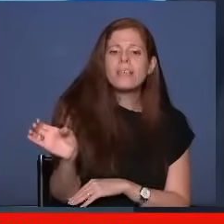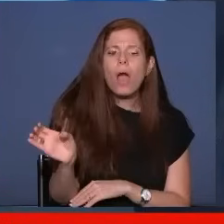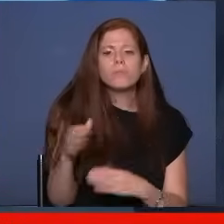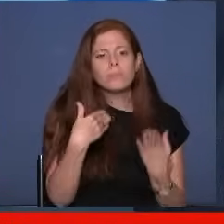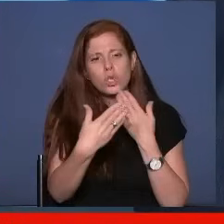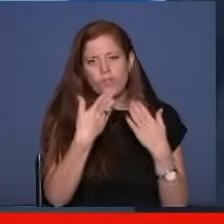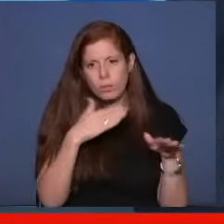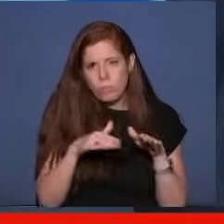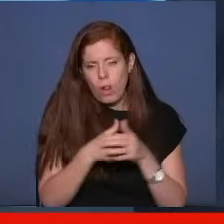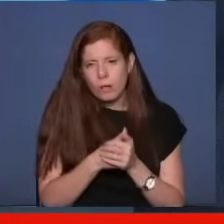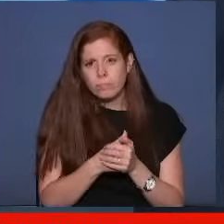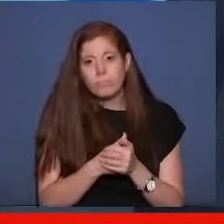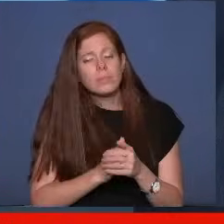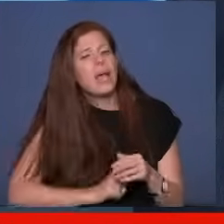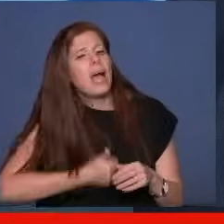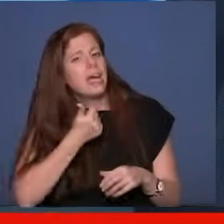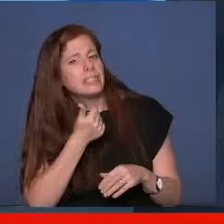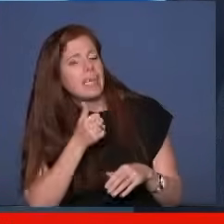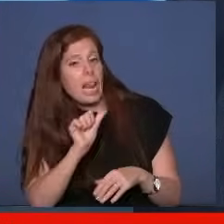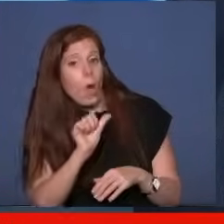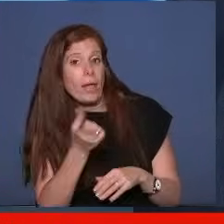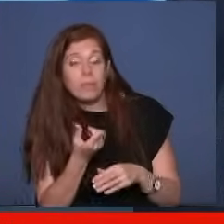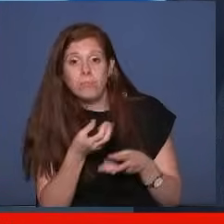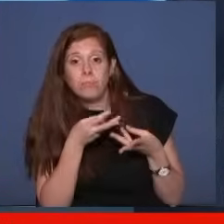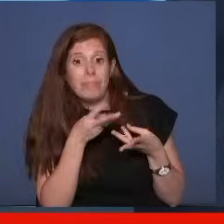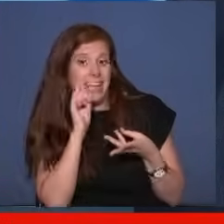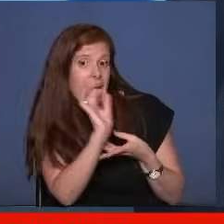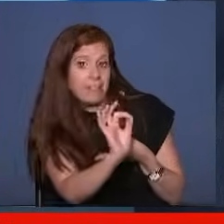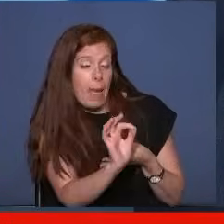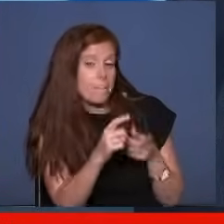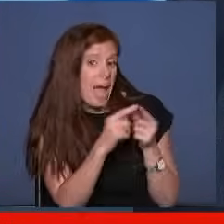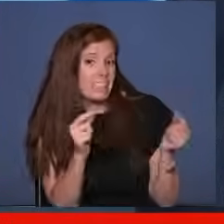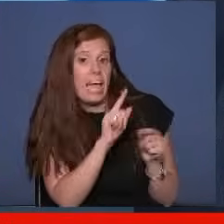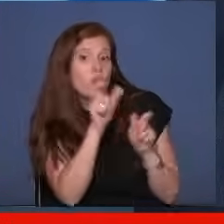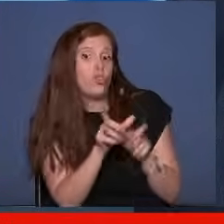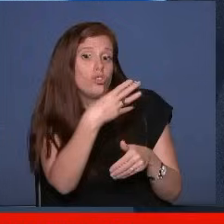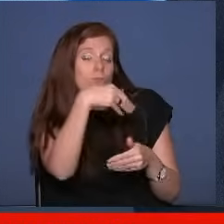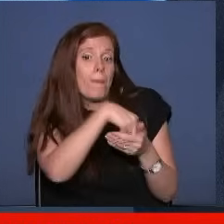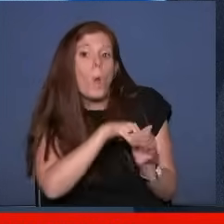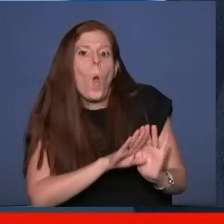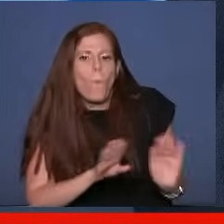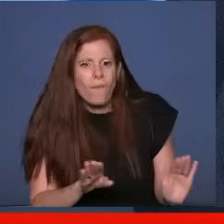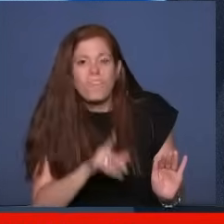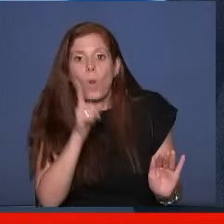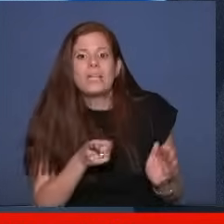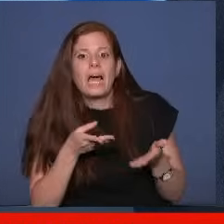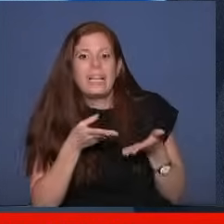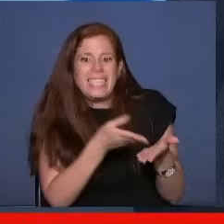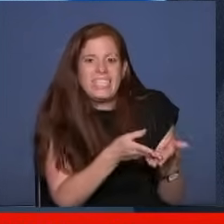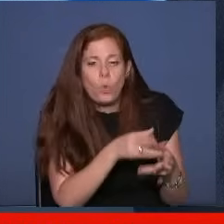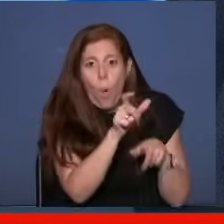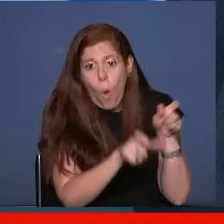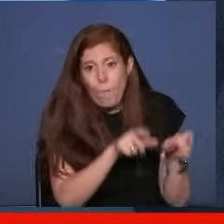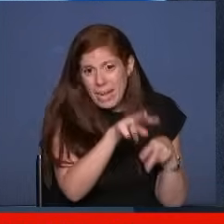אומרת, השר אליהו, אם לשיטתך בעזה אין בלתי מעורבים, ולא היו צריכים להכניס סיוע מוניטרי, מבחינתך מחר